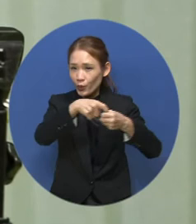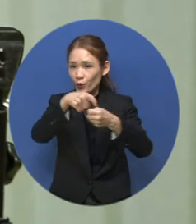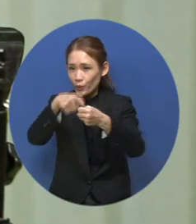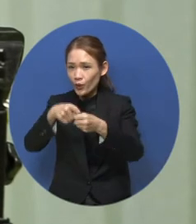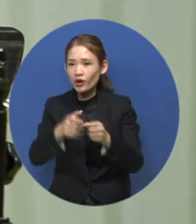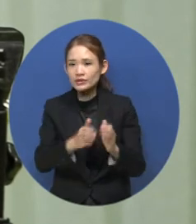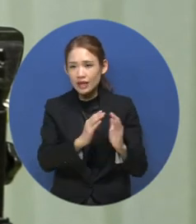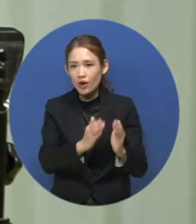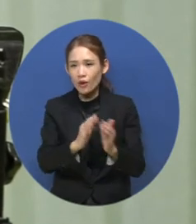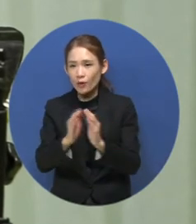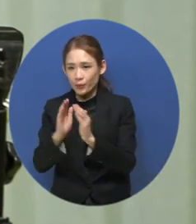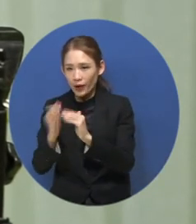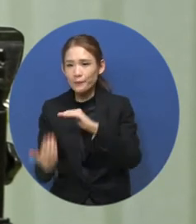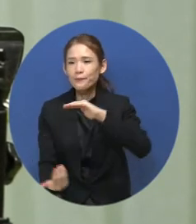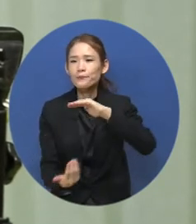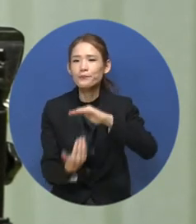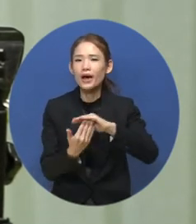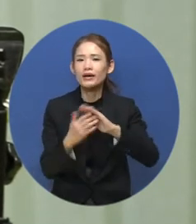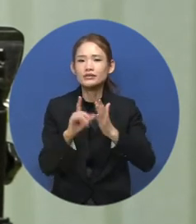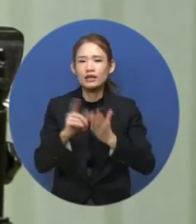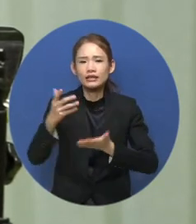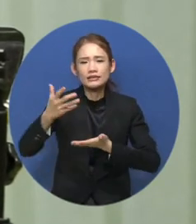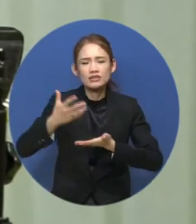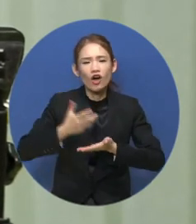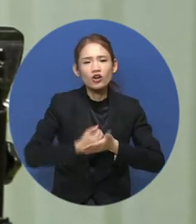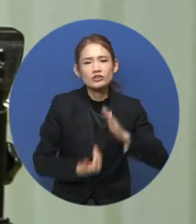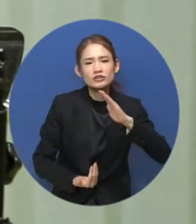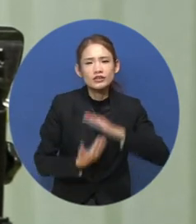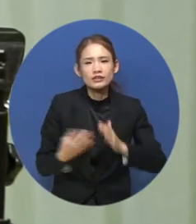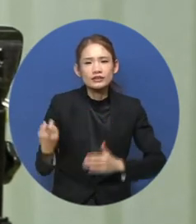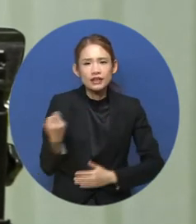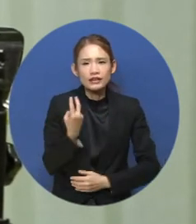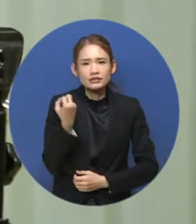목표를 달성했을 때의 그 성취감으로 다시 또